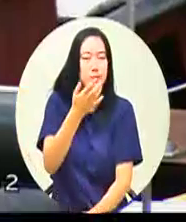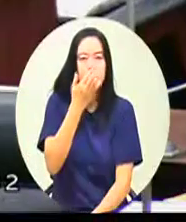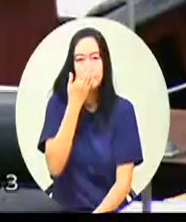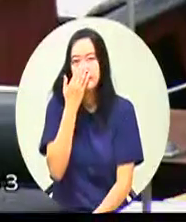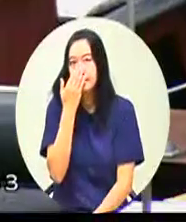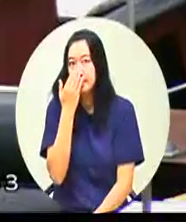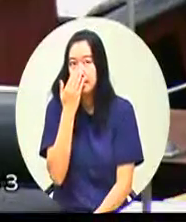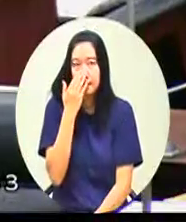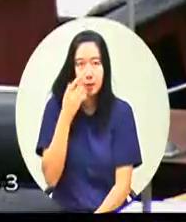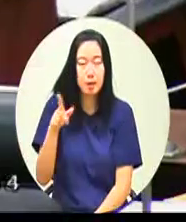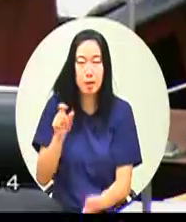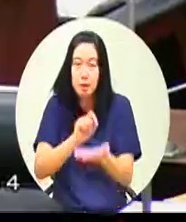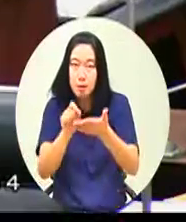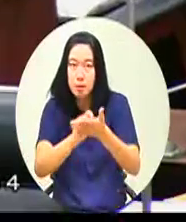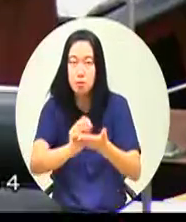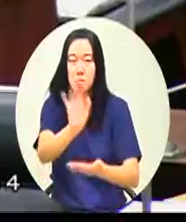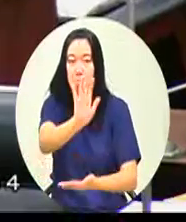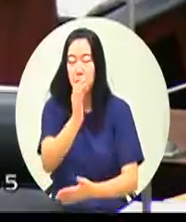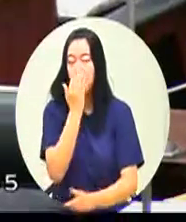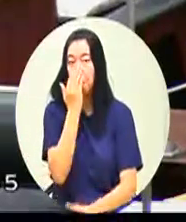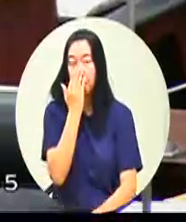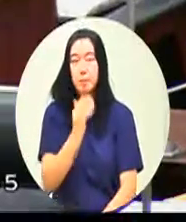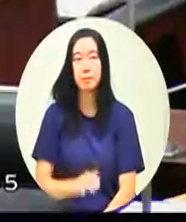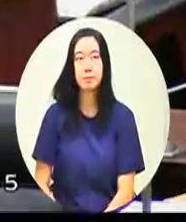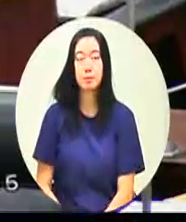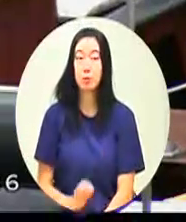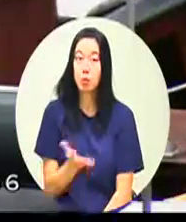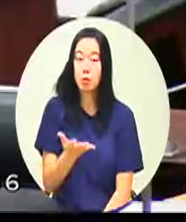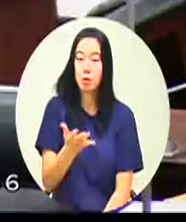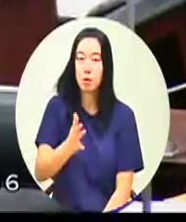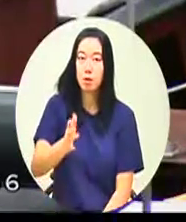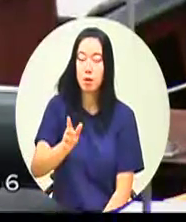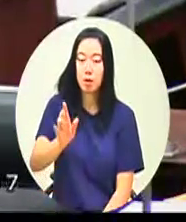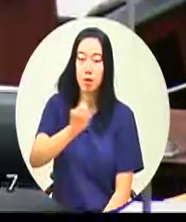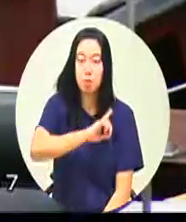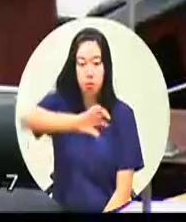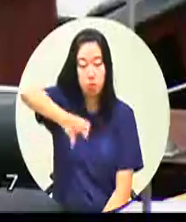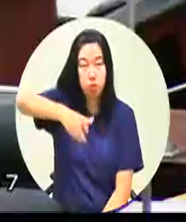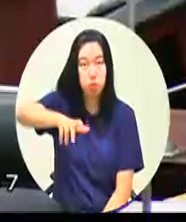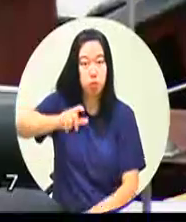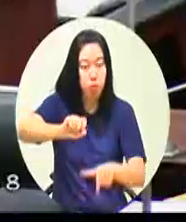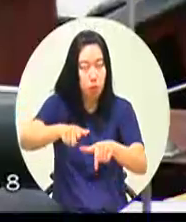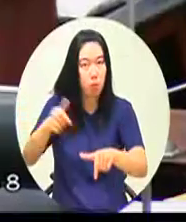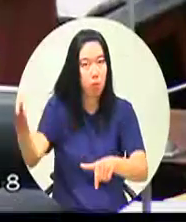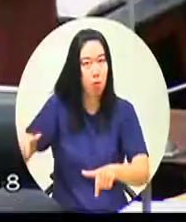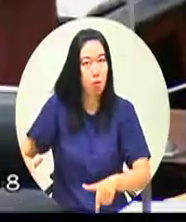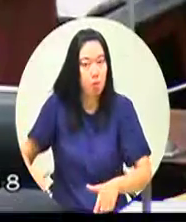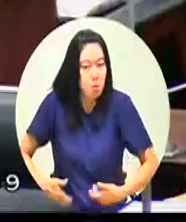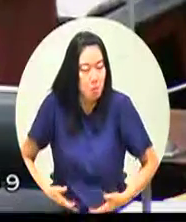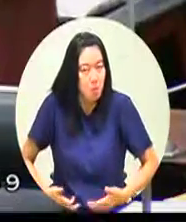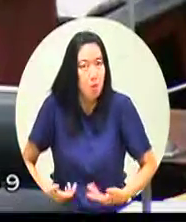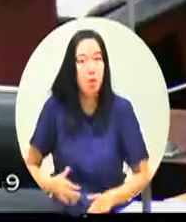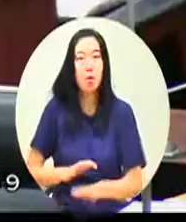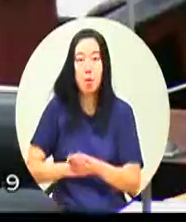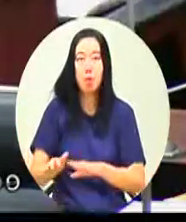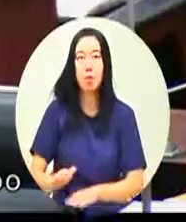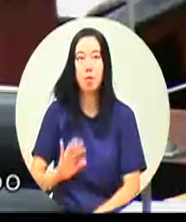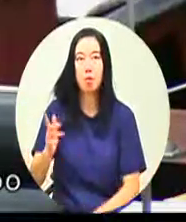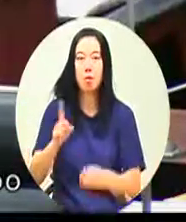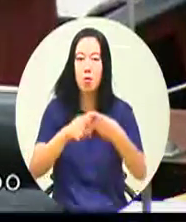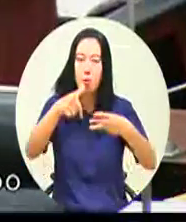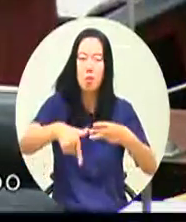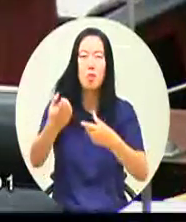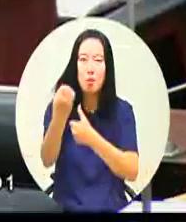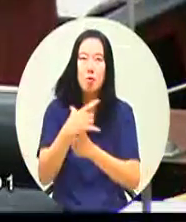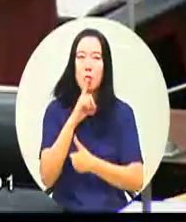来标，因迄个有要新设自来水遐住户遐乡亲啊。密码急啊！但是恁内厝了，真正都无人